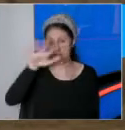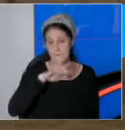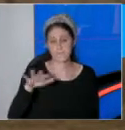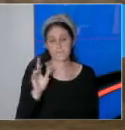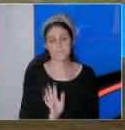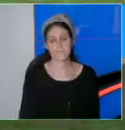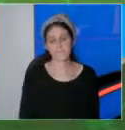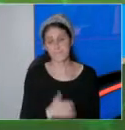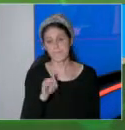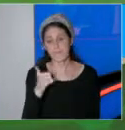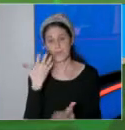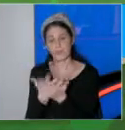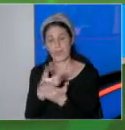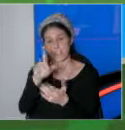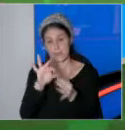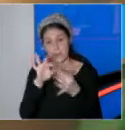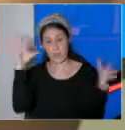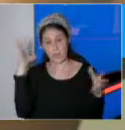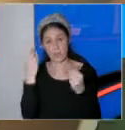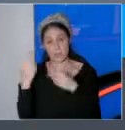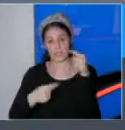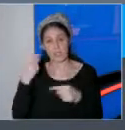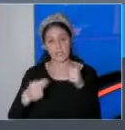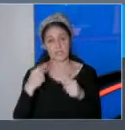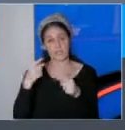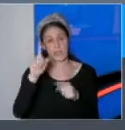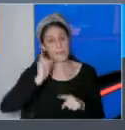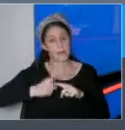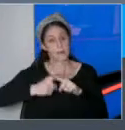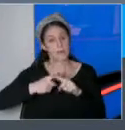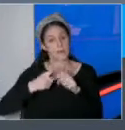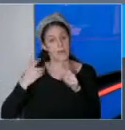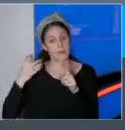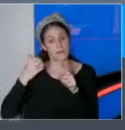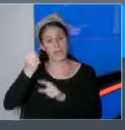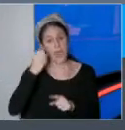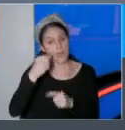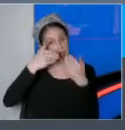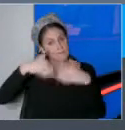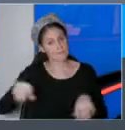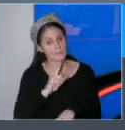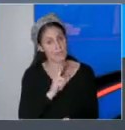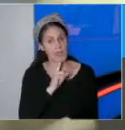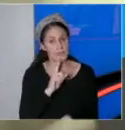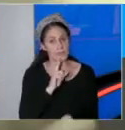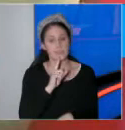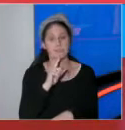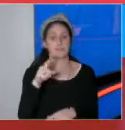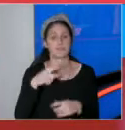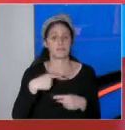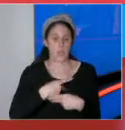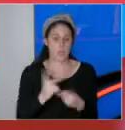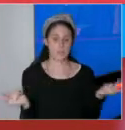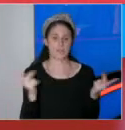העובדה שהם מנותקים כל כך הרבה שנים ובכלל מקפידים על כניסה מדודה של תיירים, בטח הופכת אותה למה שנקרא בימינו אנו ליעד